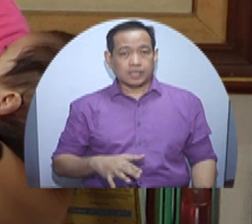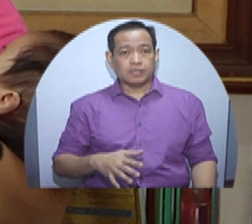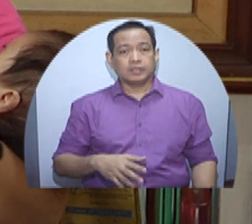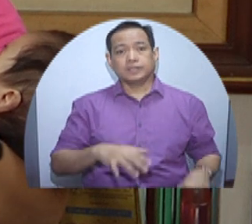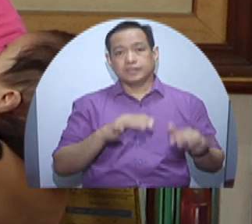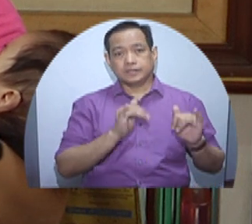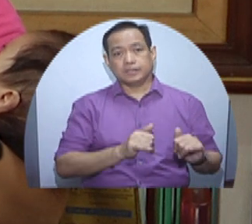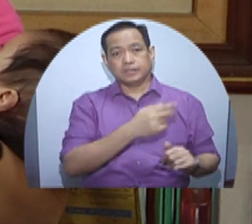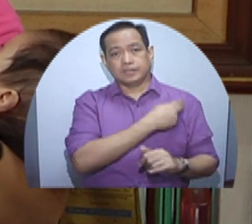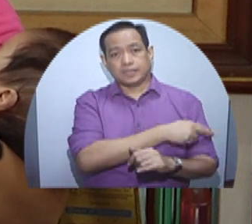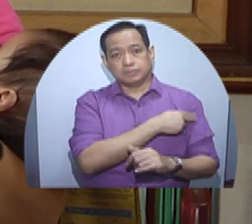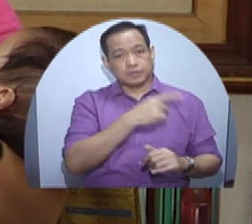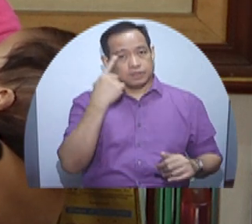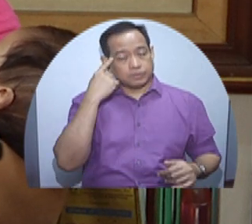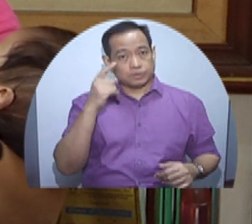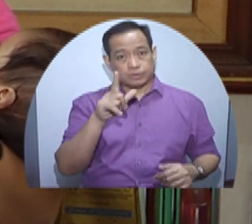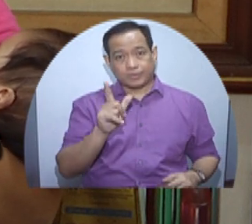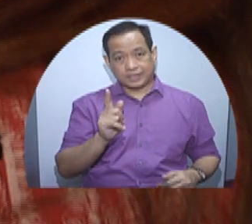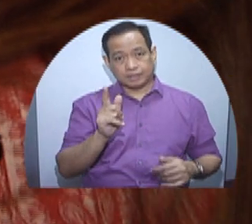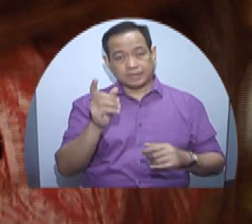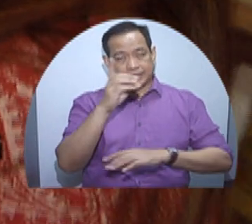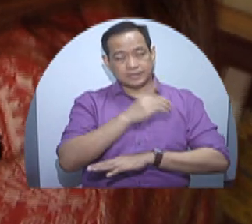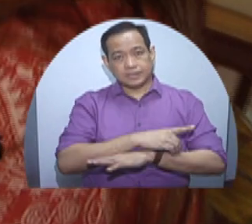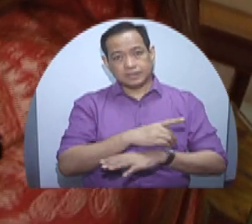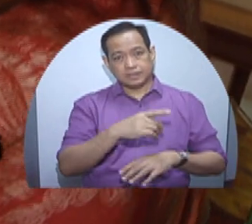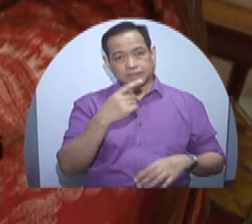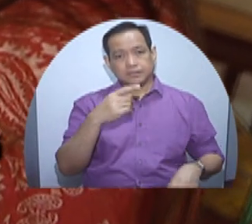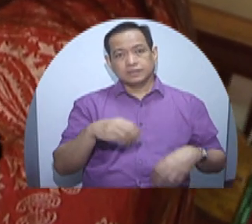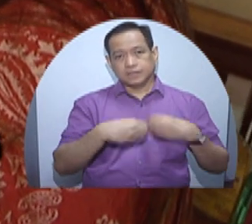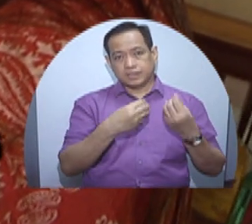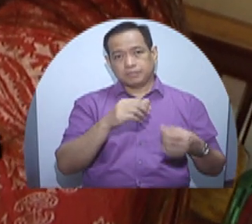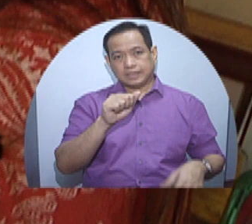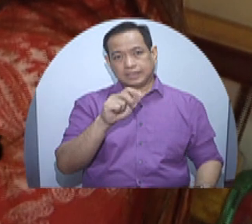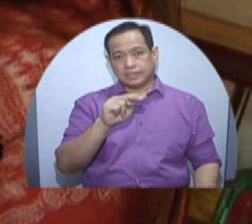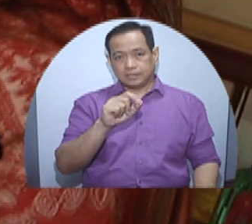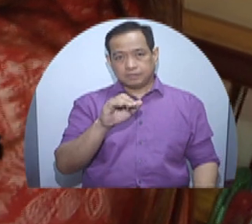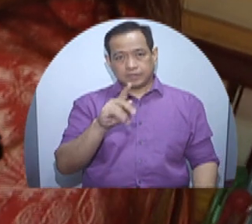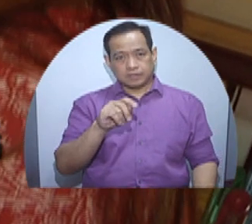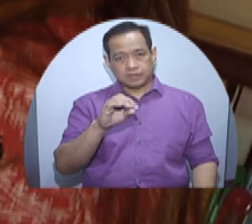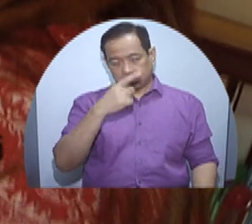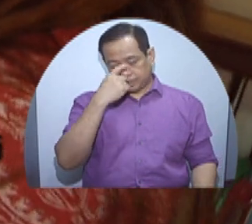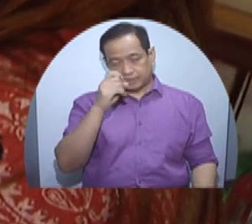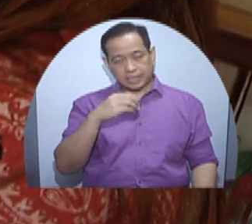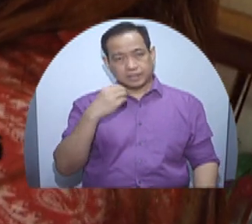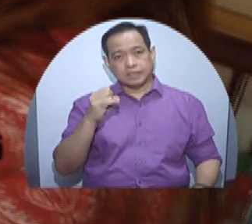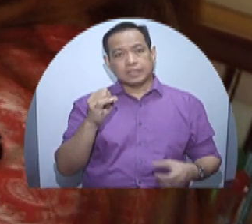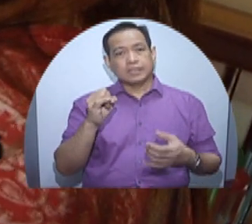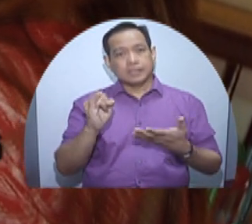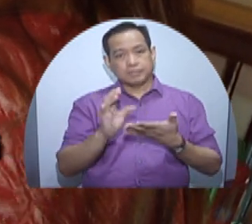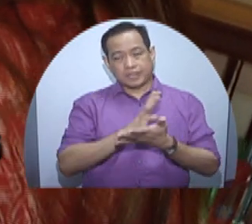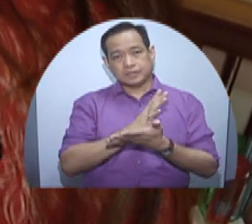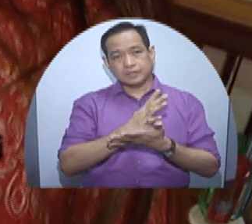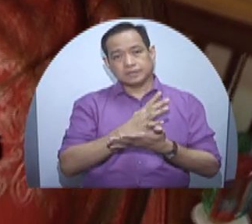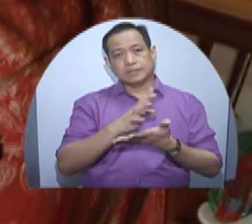ko sa ospital for 21 days na antibiotic. Kasi po, meron pa po siyang mga infection na nakuha sa